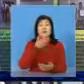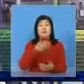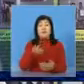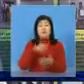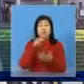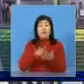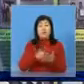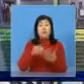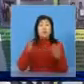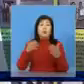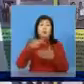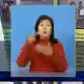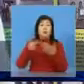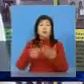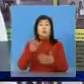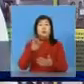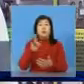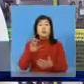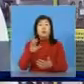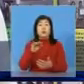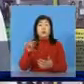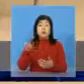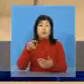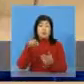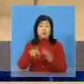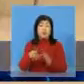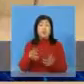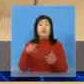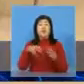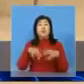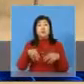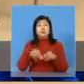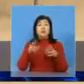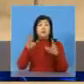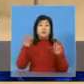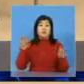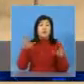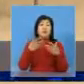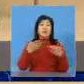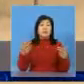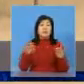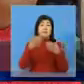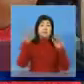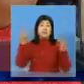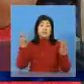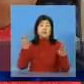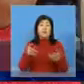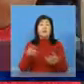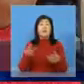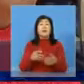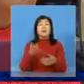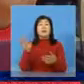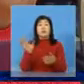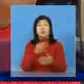шыққан картинаға толы. Бейбітшілік, жарқын болашақ, отбасы мен достар. Олар тақырыпқа шектеу қоймайды. Қиялы ұшқыр.